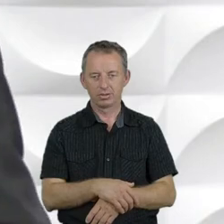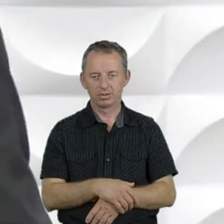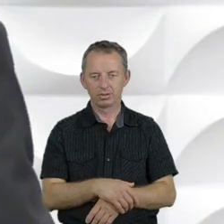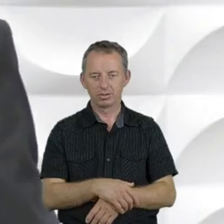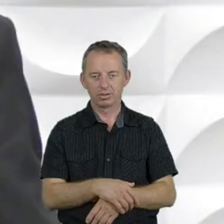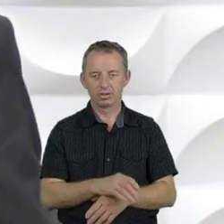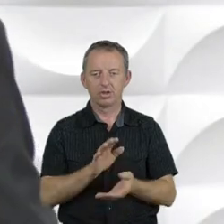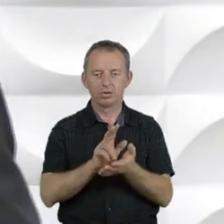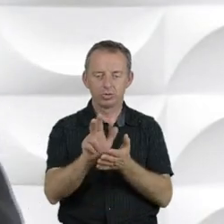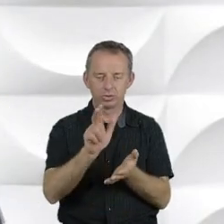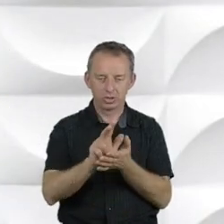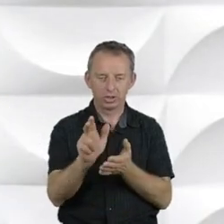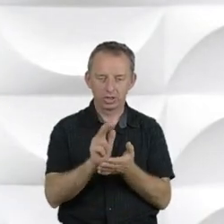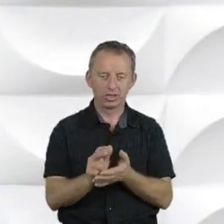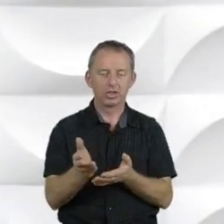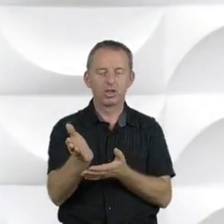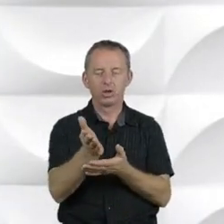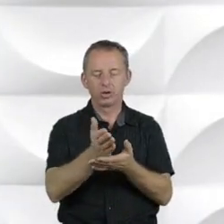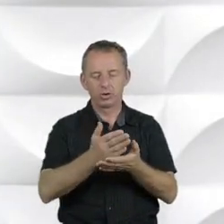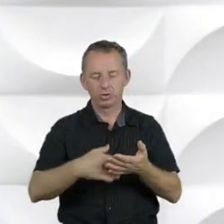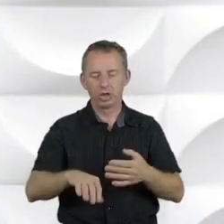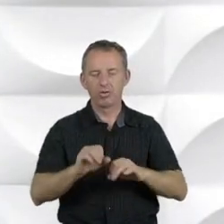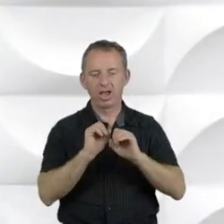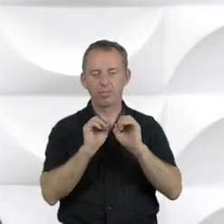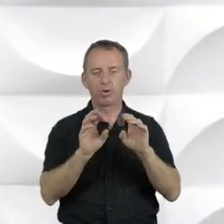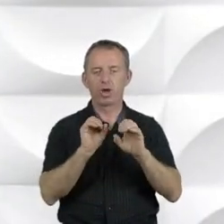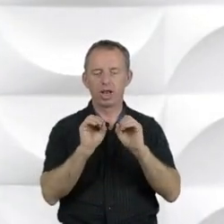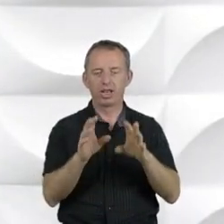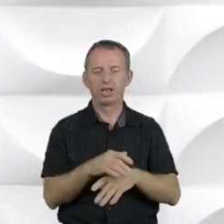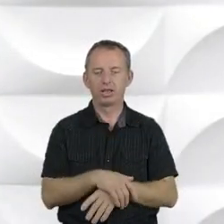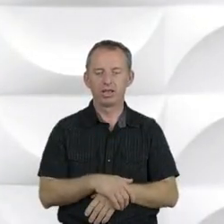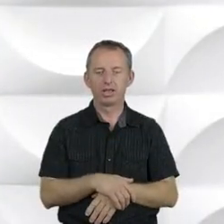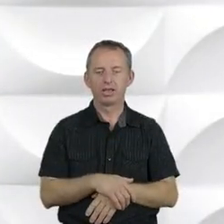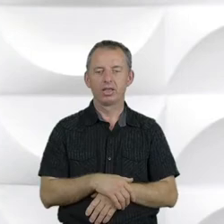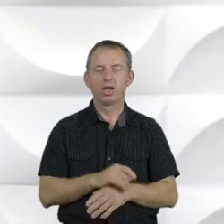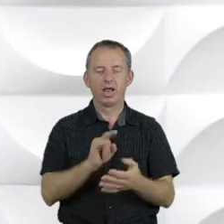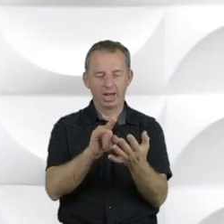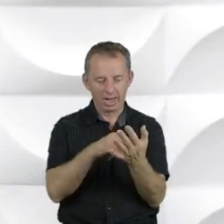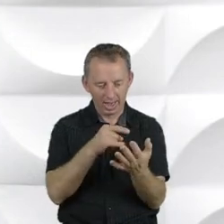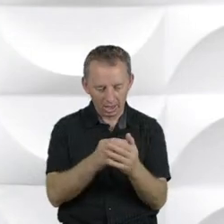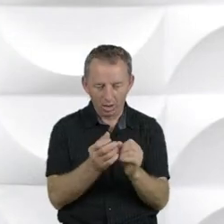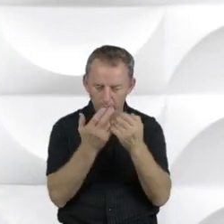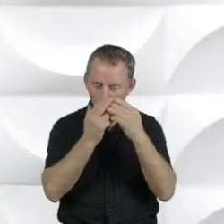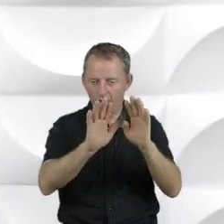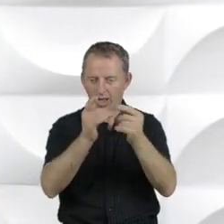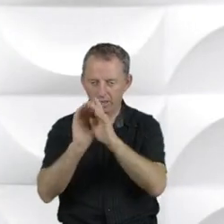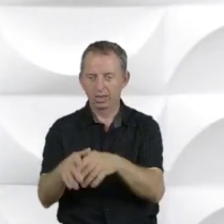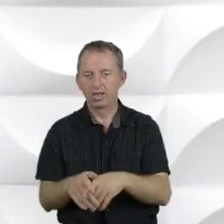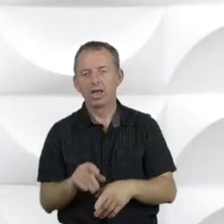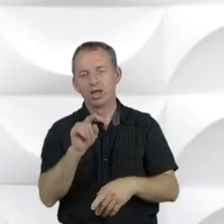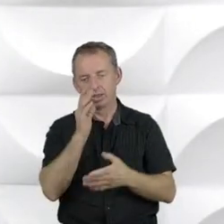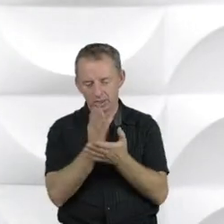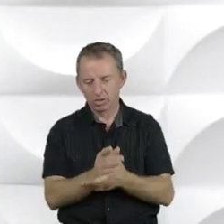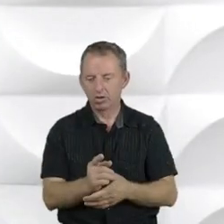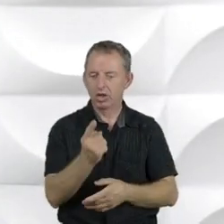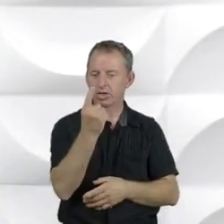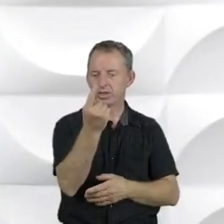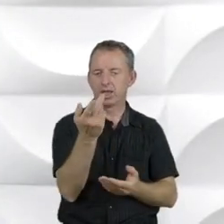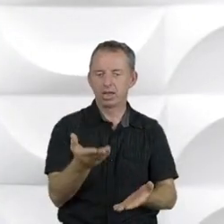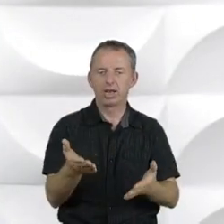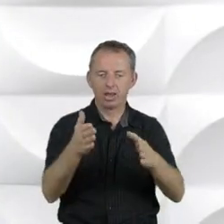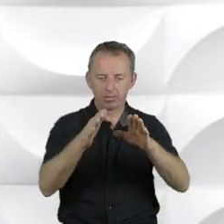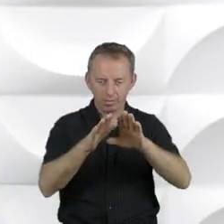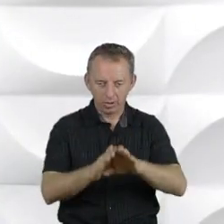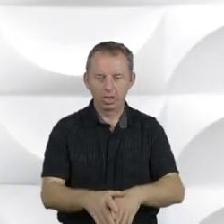13 rozdziałów Apokalipsy legitymuje się tylko tym jednym błogosławieństwem